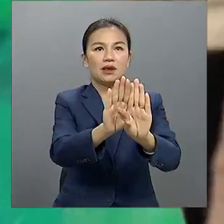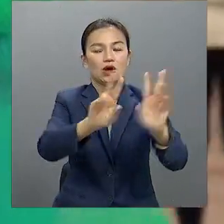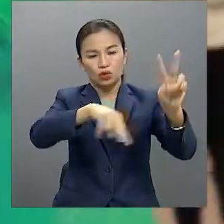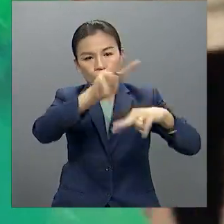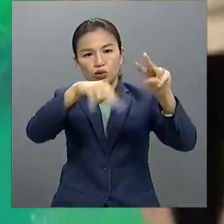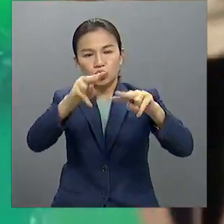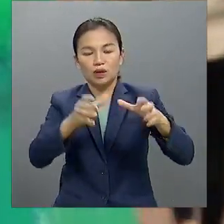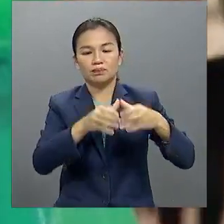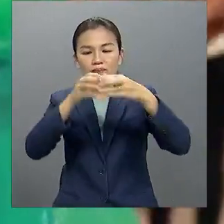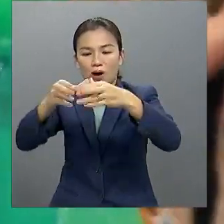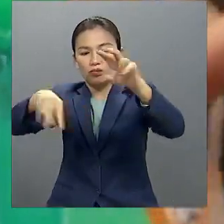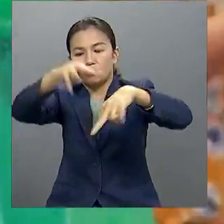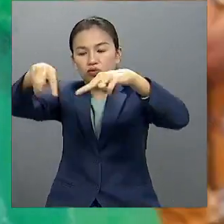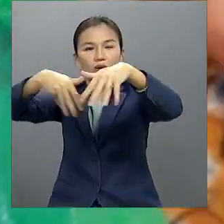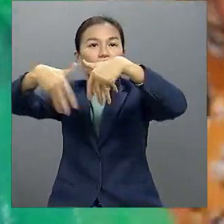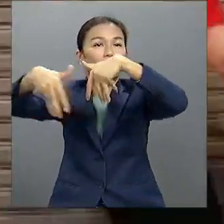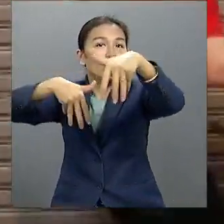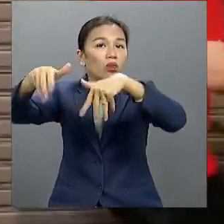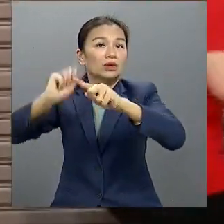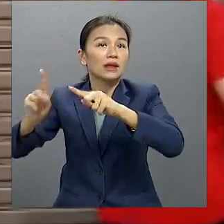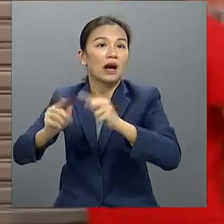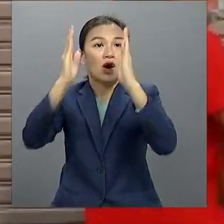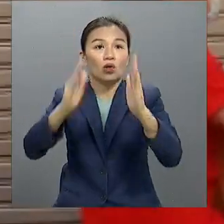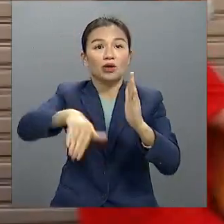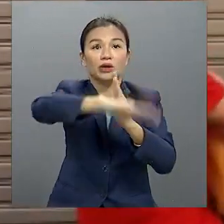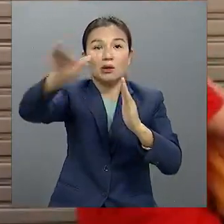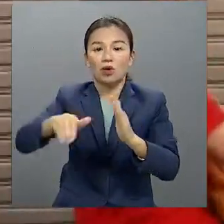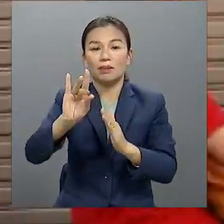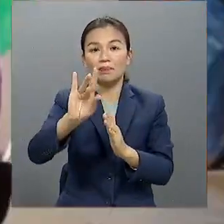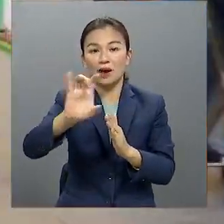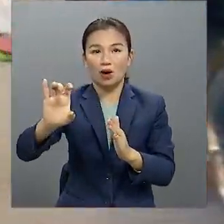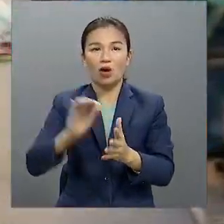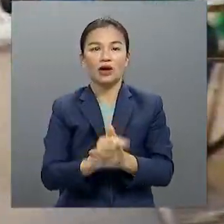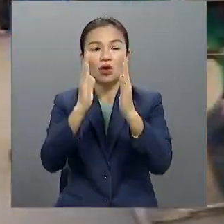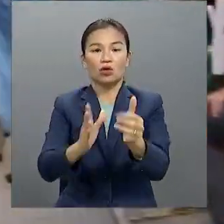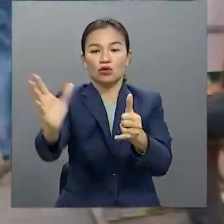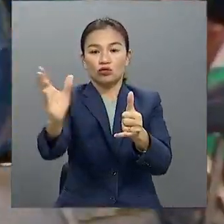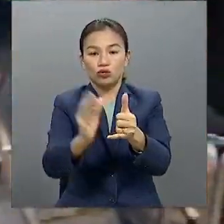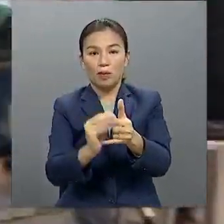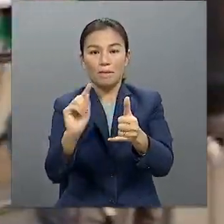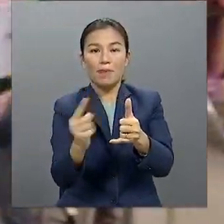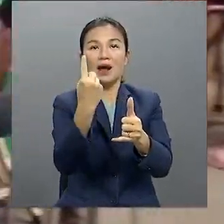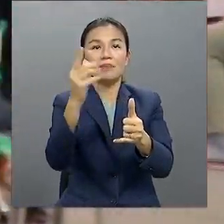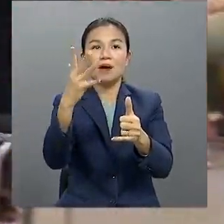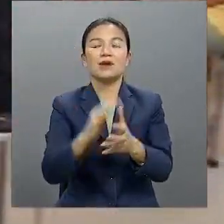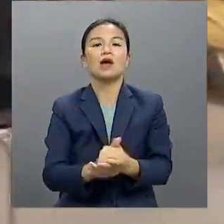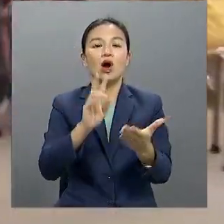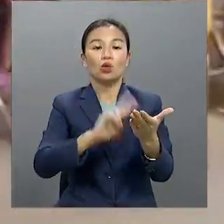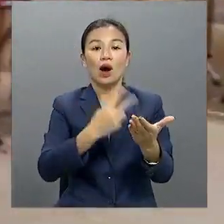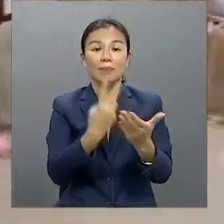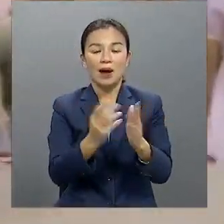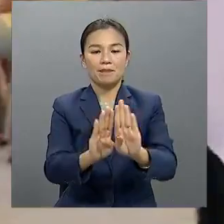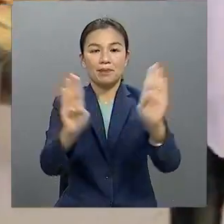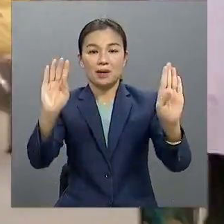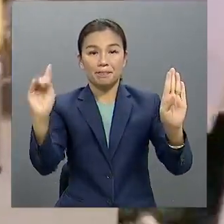กับพ่อค้าแม่ค้าในตลาดกว่า800รายและพบว่าไม่มีผู้ติดเชื้อเพิ่ม ทำให้ทางตลาดกลับมาเปิดได้และออกก